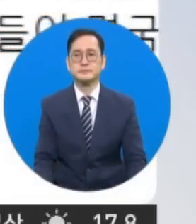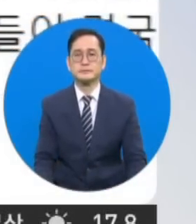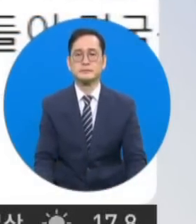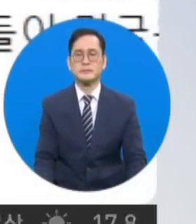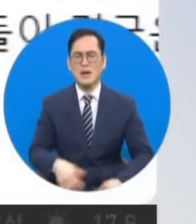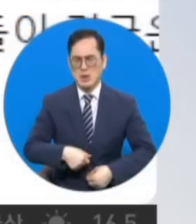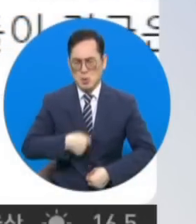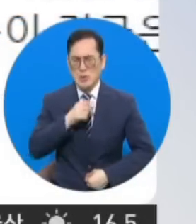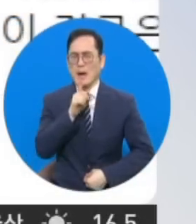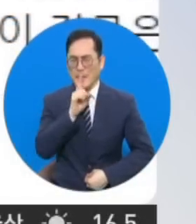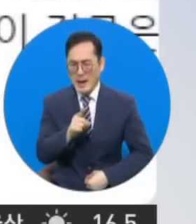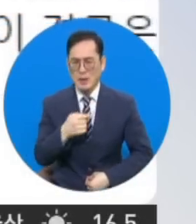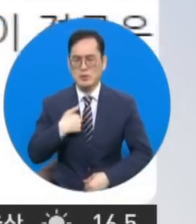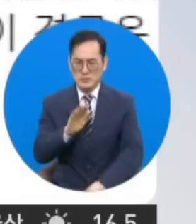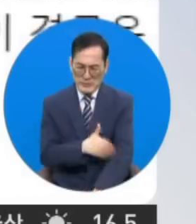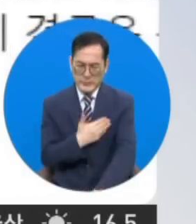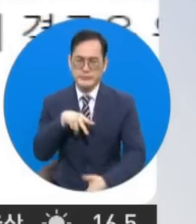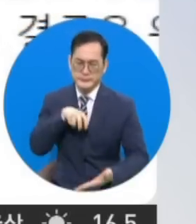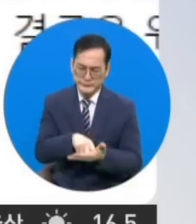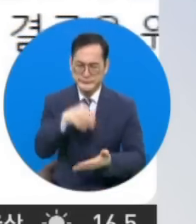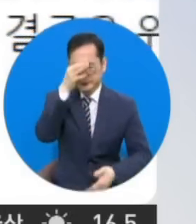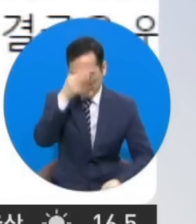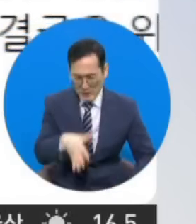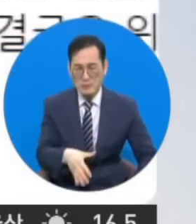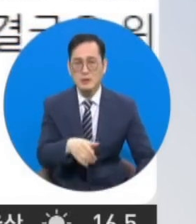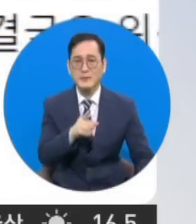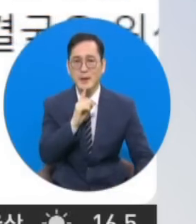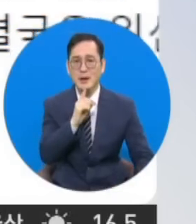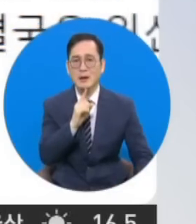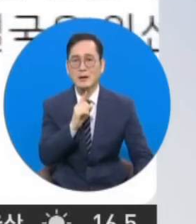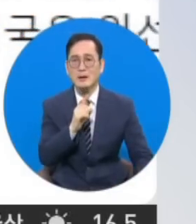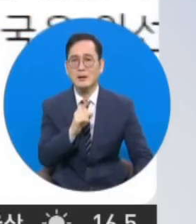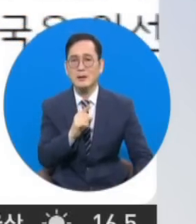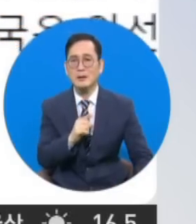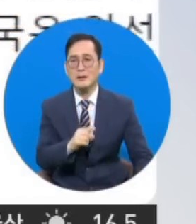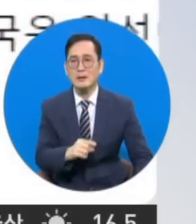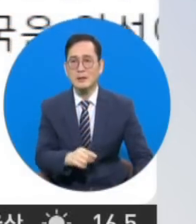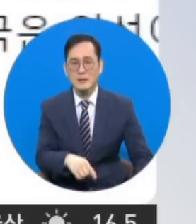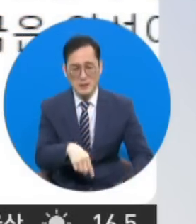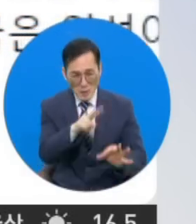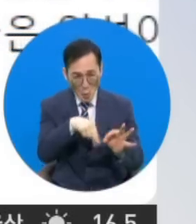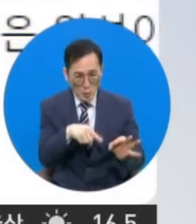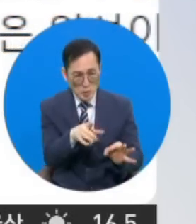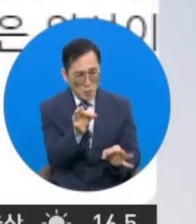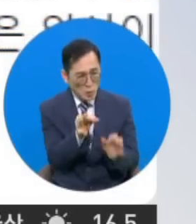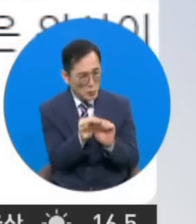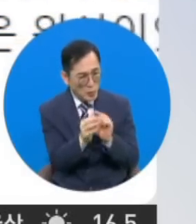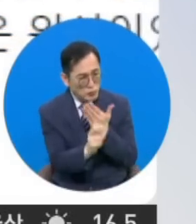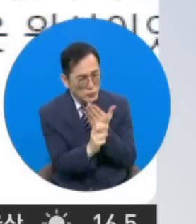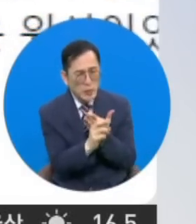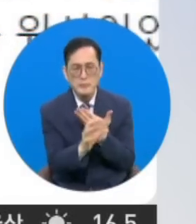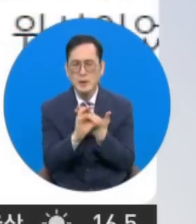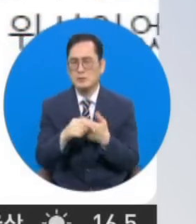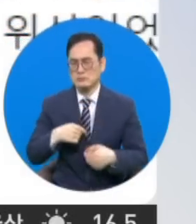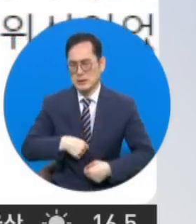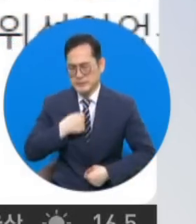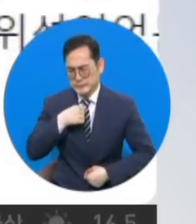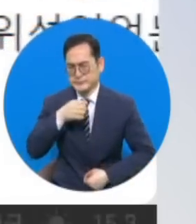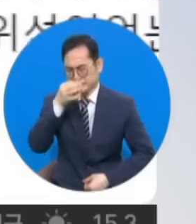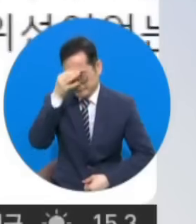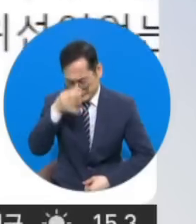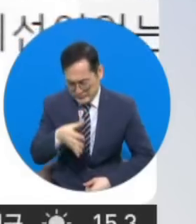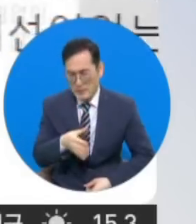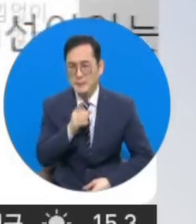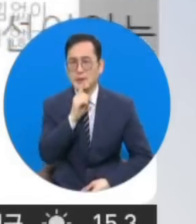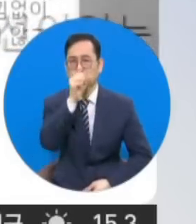건 잘못했다고 인정을 하고 국민들한테 그 다음에 죄송한 부분을 죄를 받고 신뢰를 다시 얻어 가야지